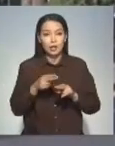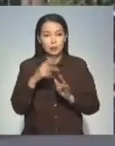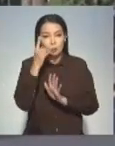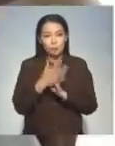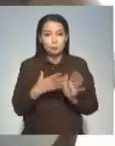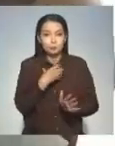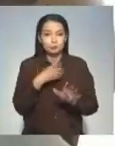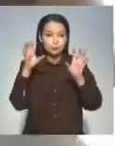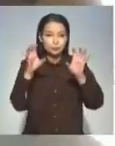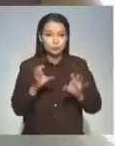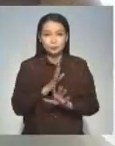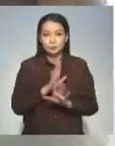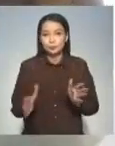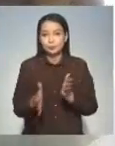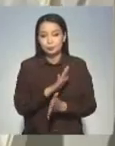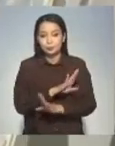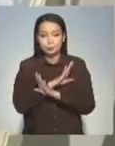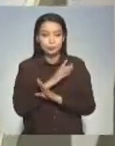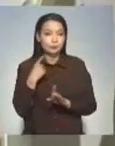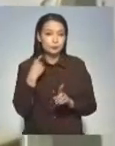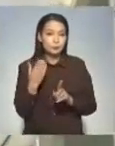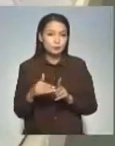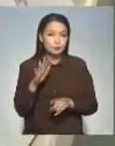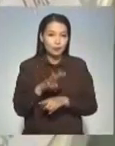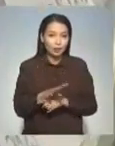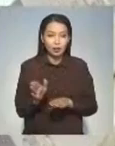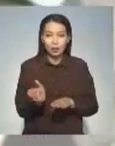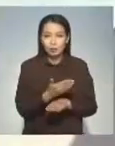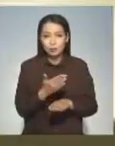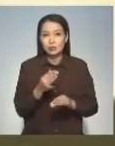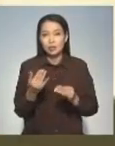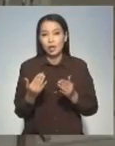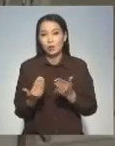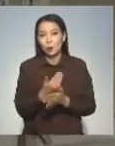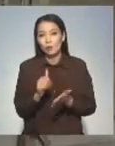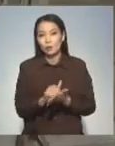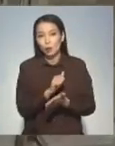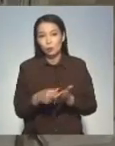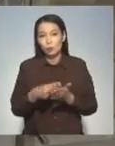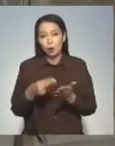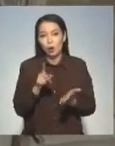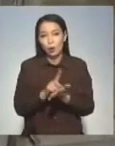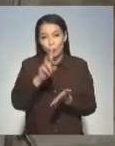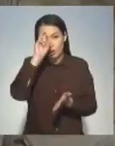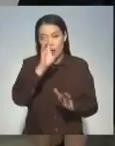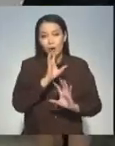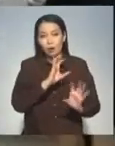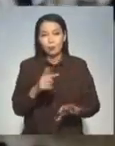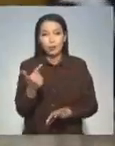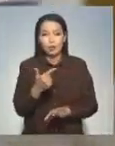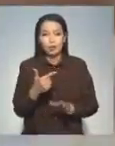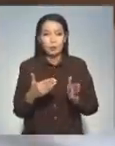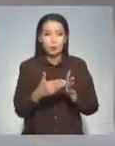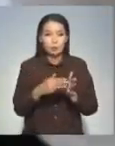понятий в основном законе не было отменена смертная казнь также в новой редакции документа пропишут обязанность государства обеспечить